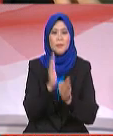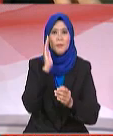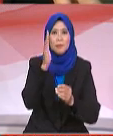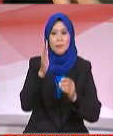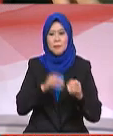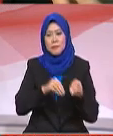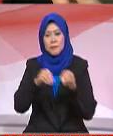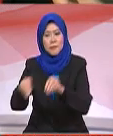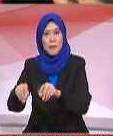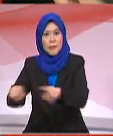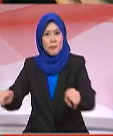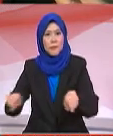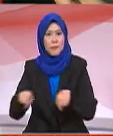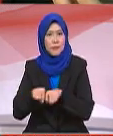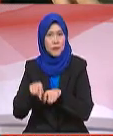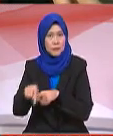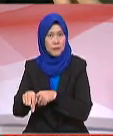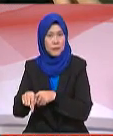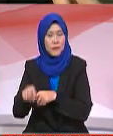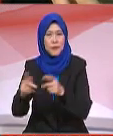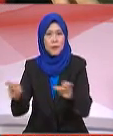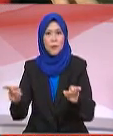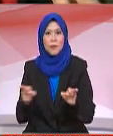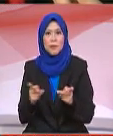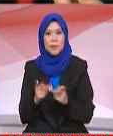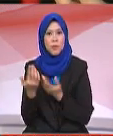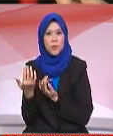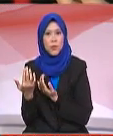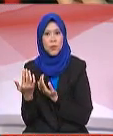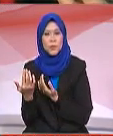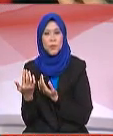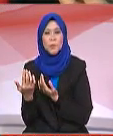ditempatkan suatu tempat, iaitu kawasan menunggu,